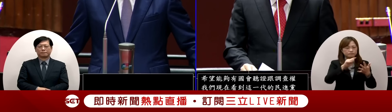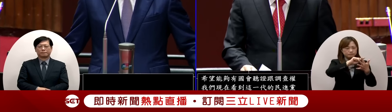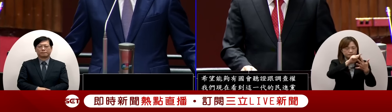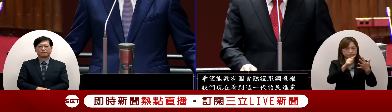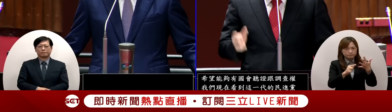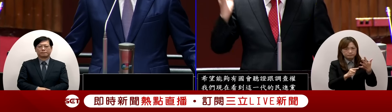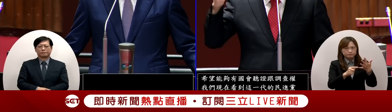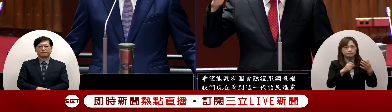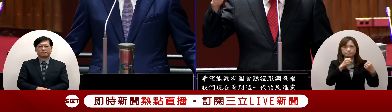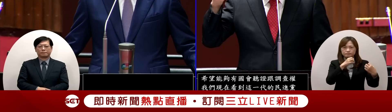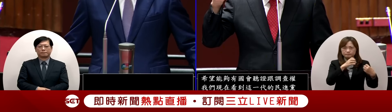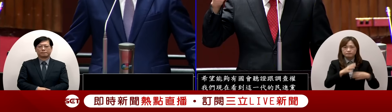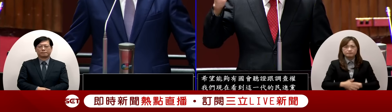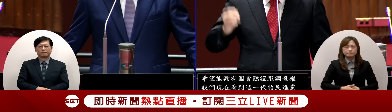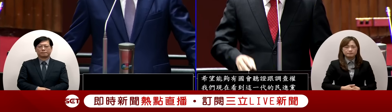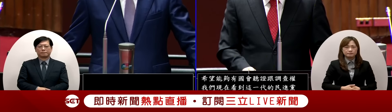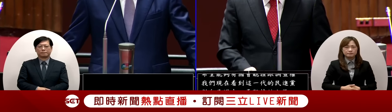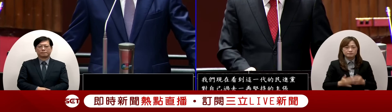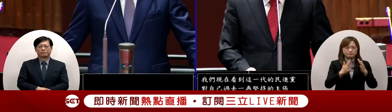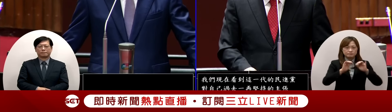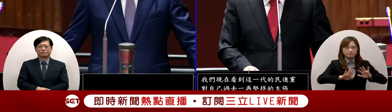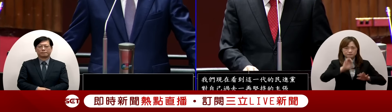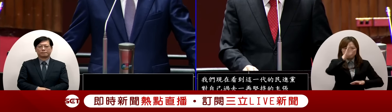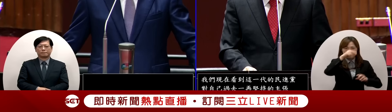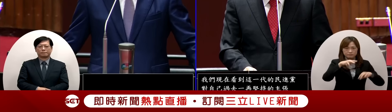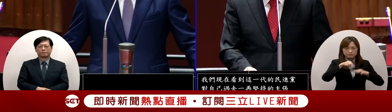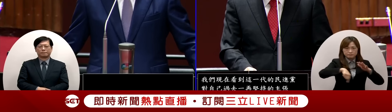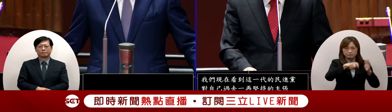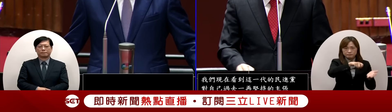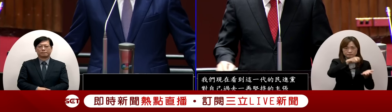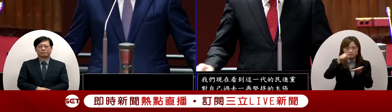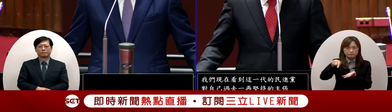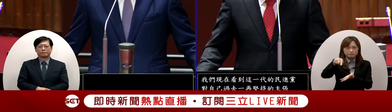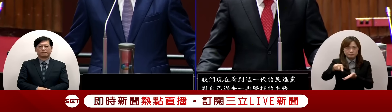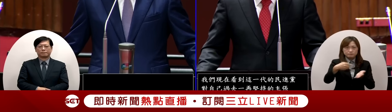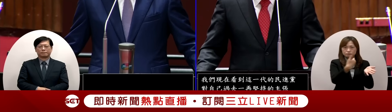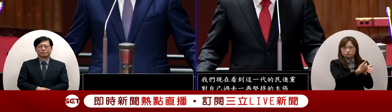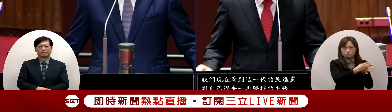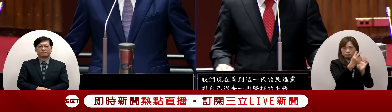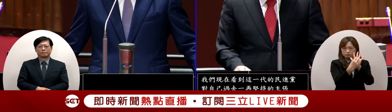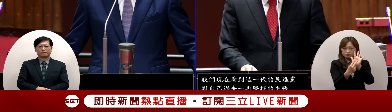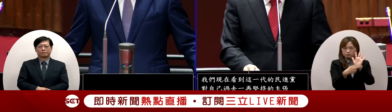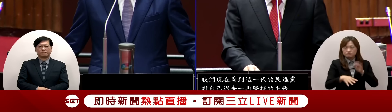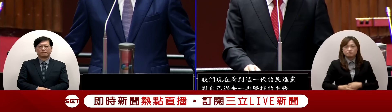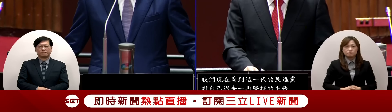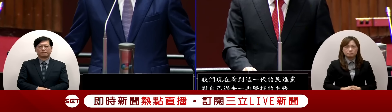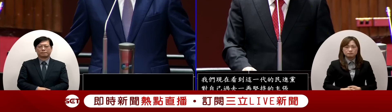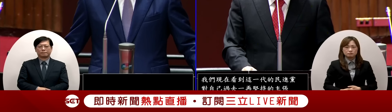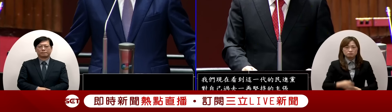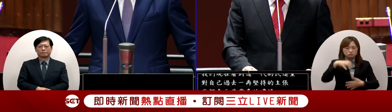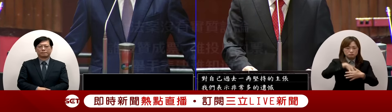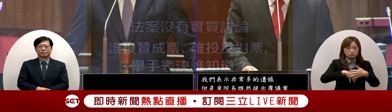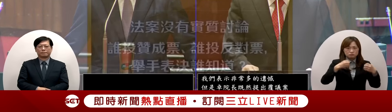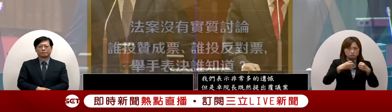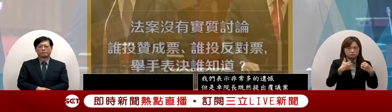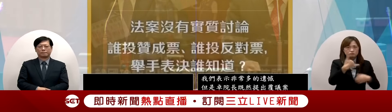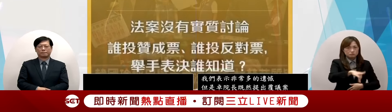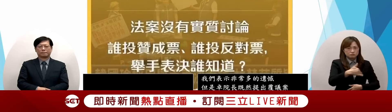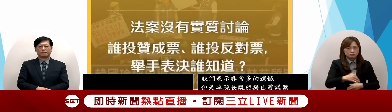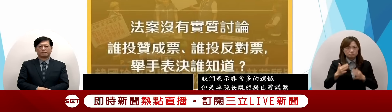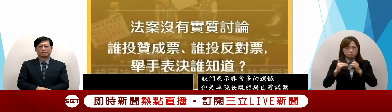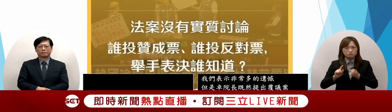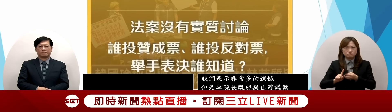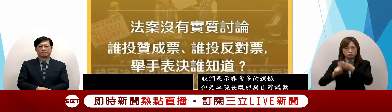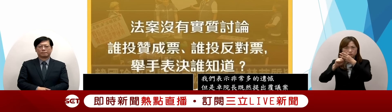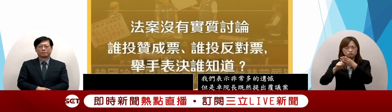论。这个就是民进党行政院所提出的图卡。没有实质讨论，违反民主原则。